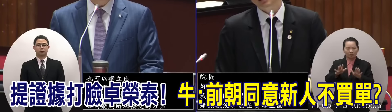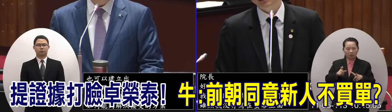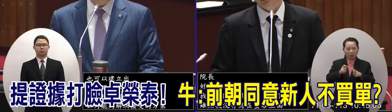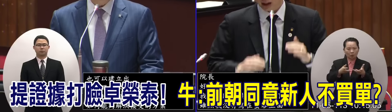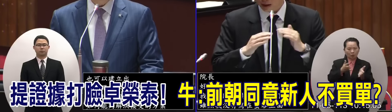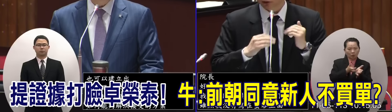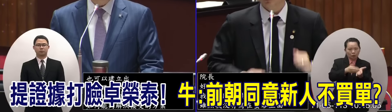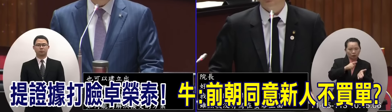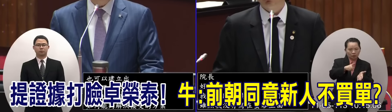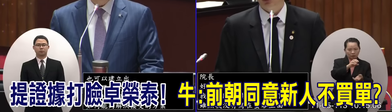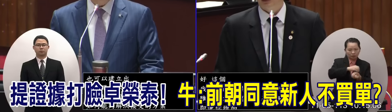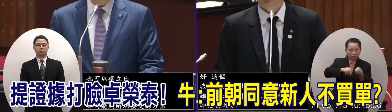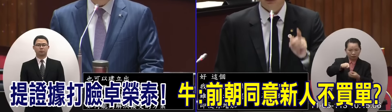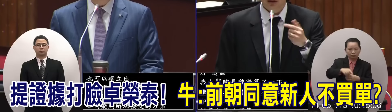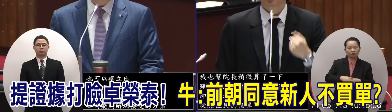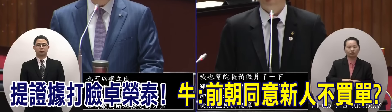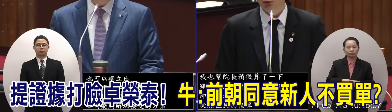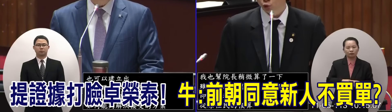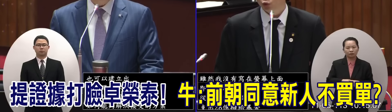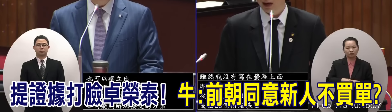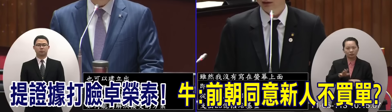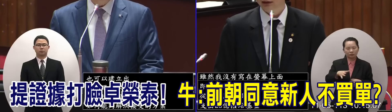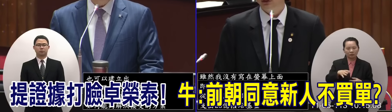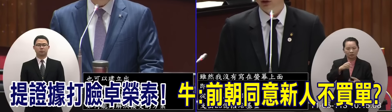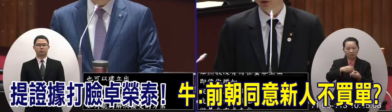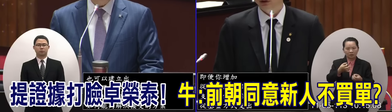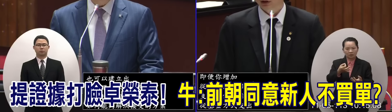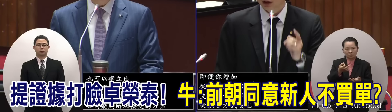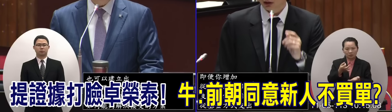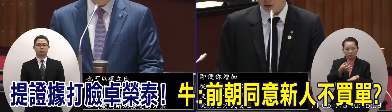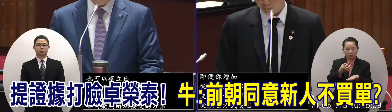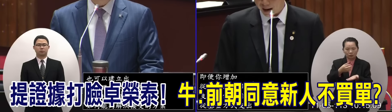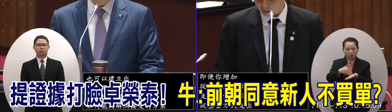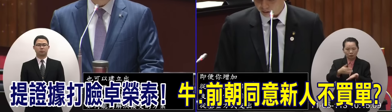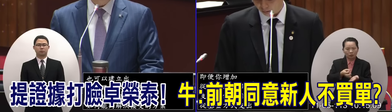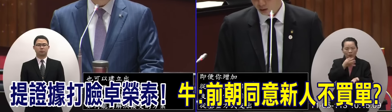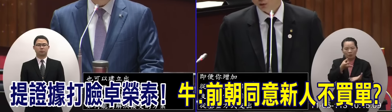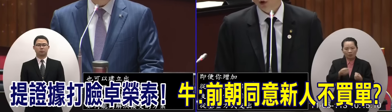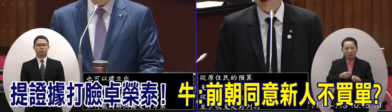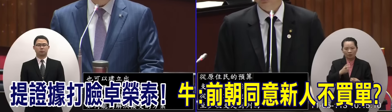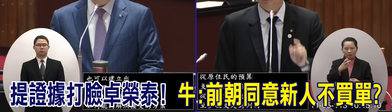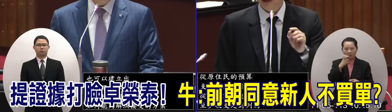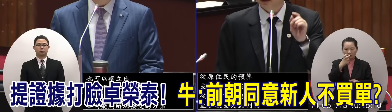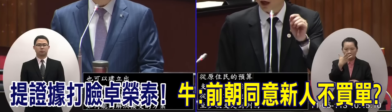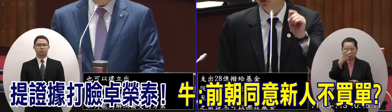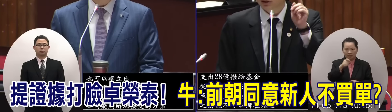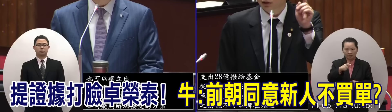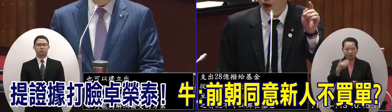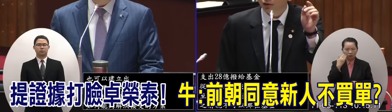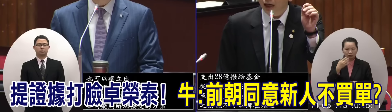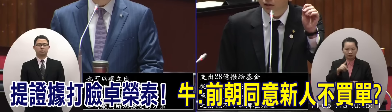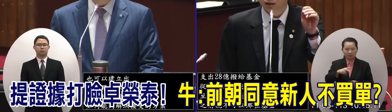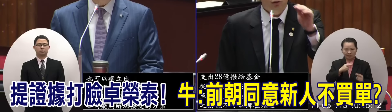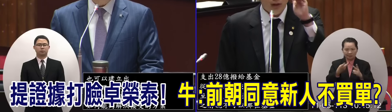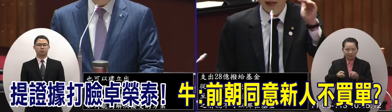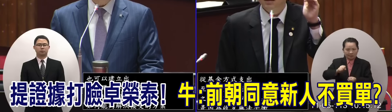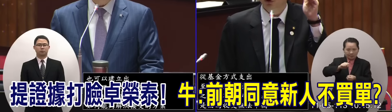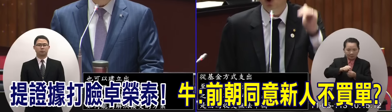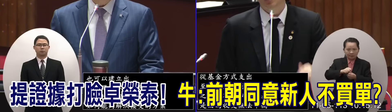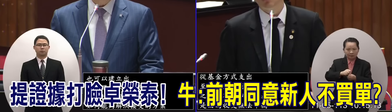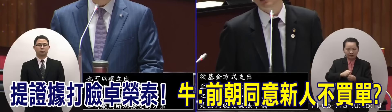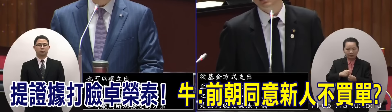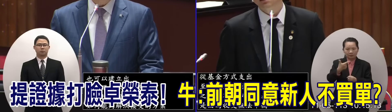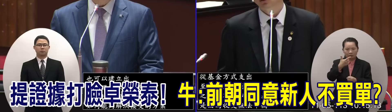支持基金，他现在是队列的状态，但是你没有编足嘛，现在就是个问题，叫28亿啊。如果把28亿调涨成，就是按